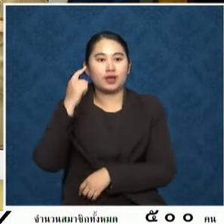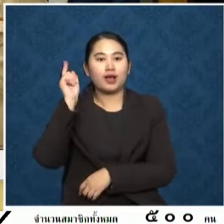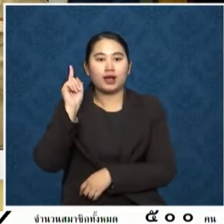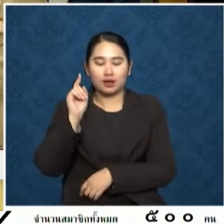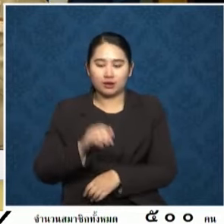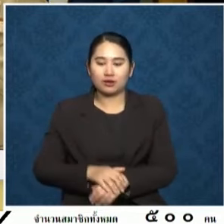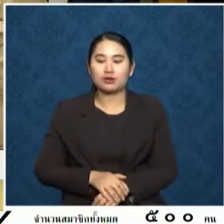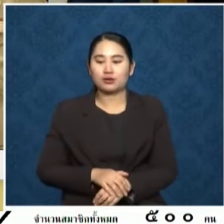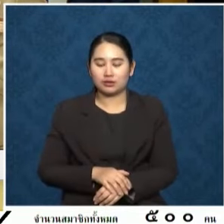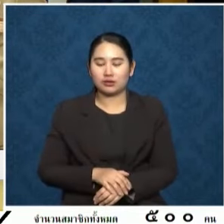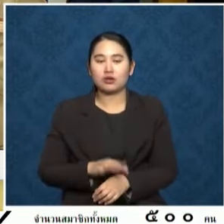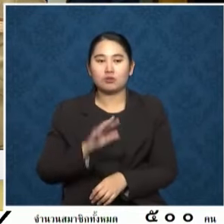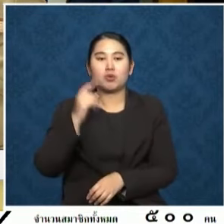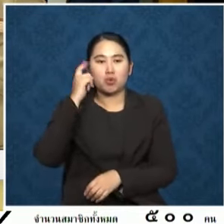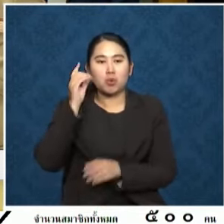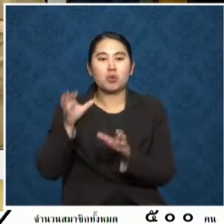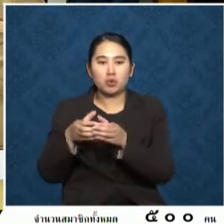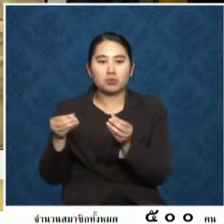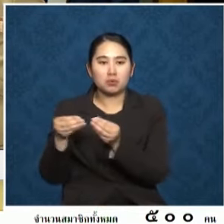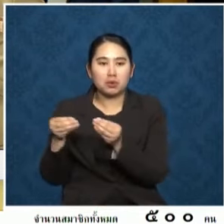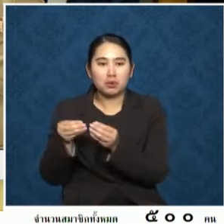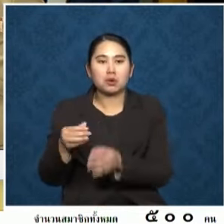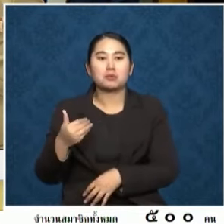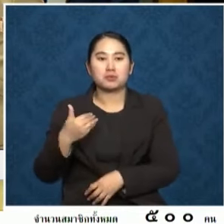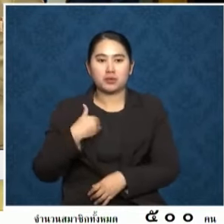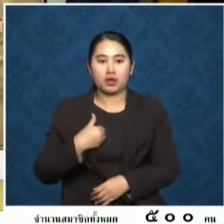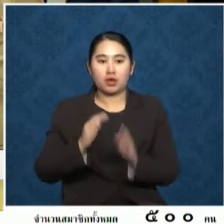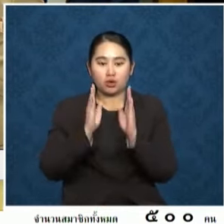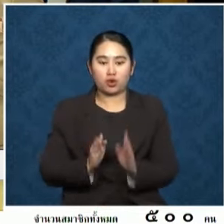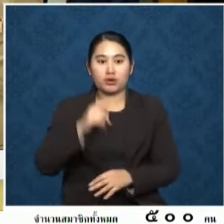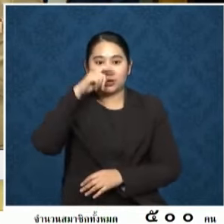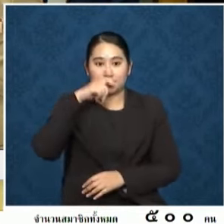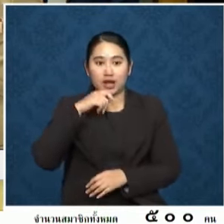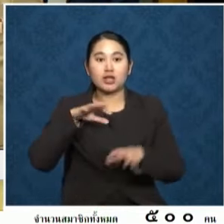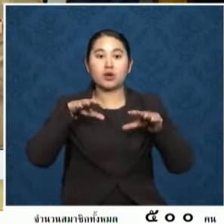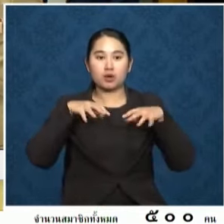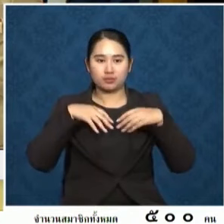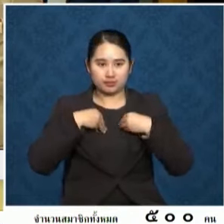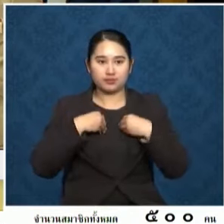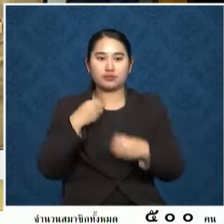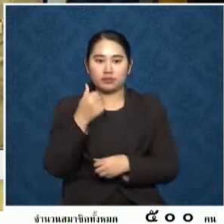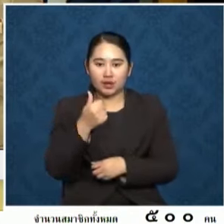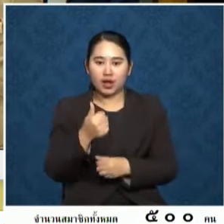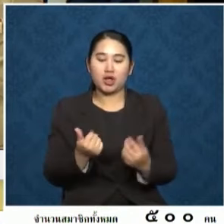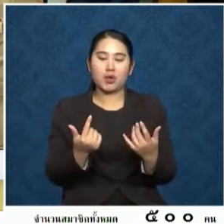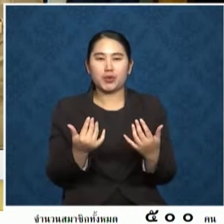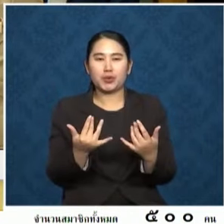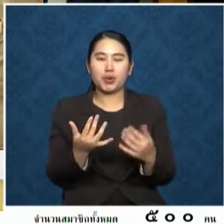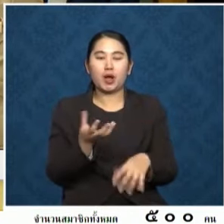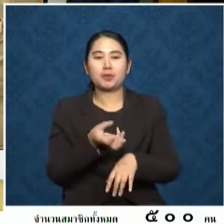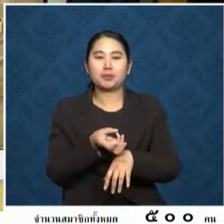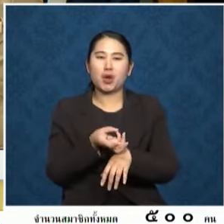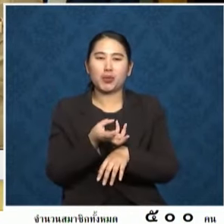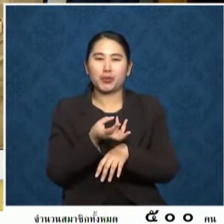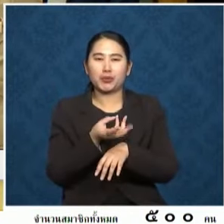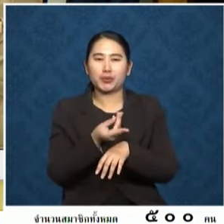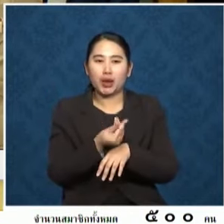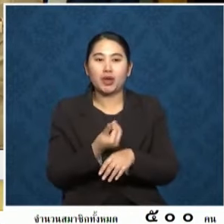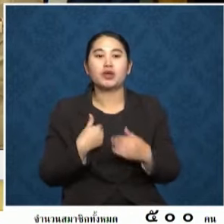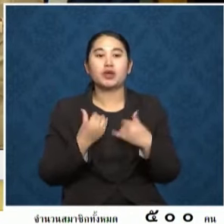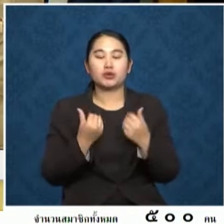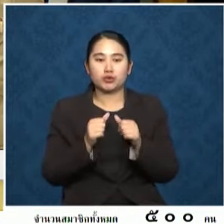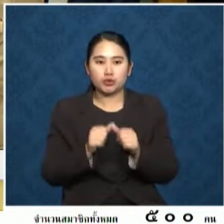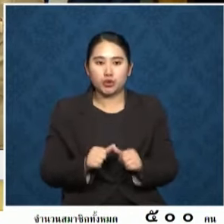นการที่ผมไม่อยากจะพูดคนไทยทุกคนยอมรับได้ครับจะรอสักเท่าไหร่มีแผ่นดินอยู่มี